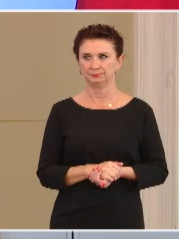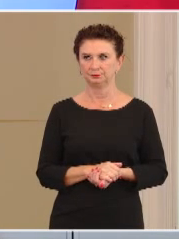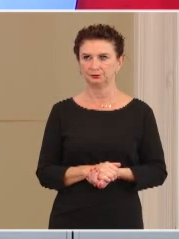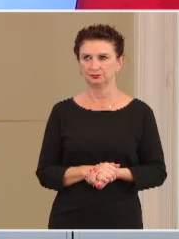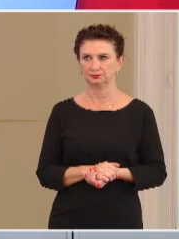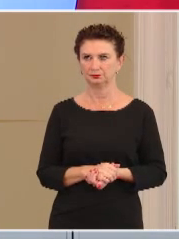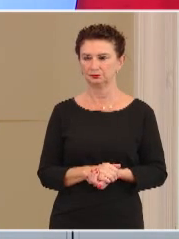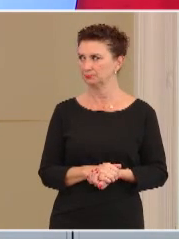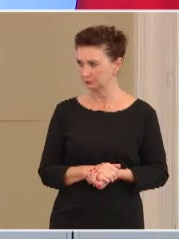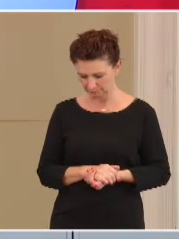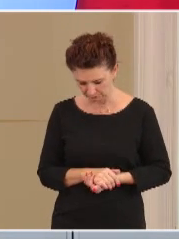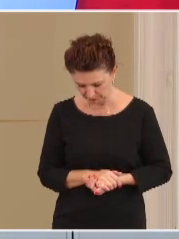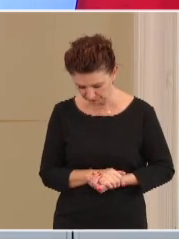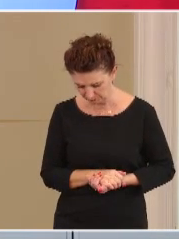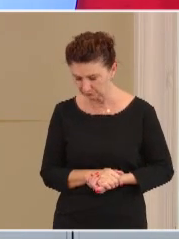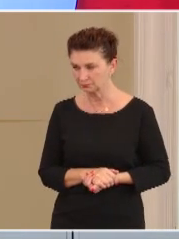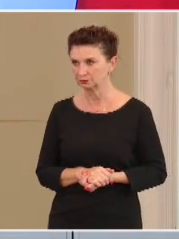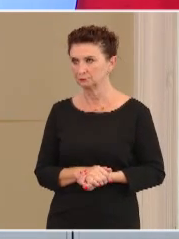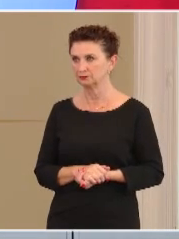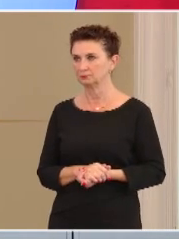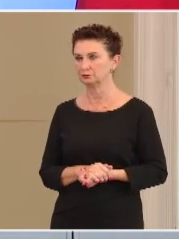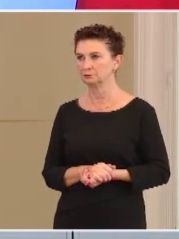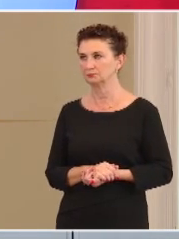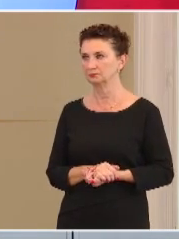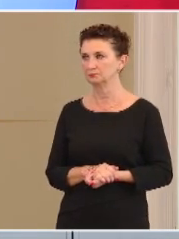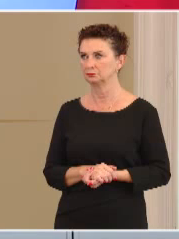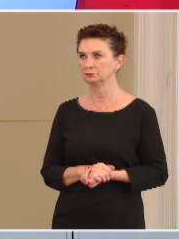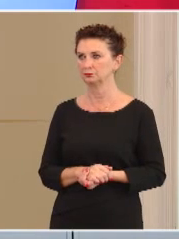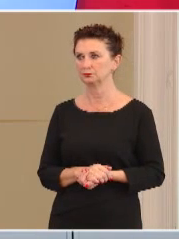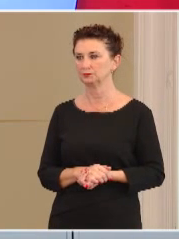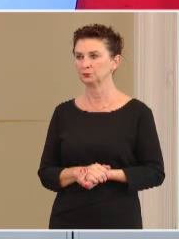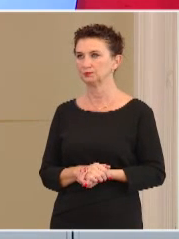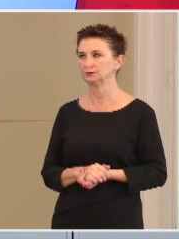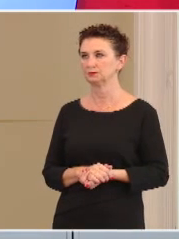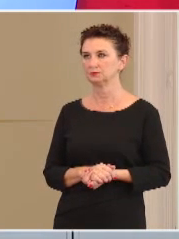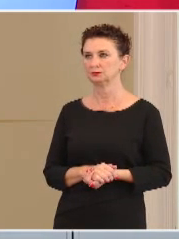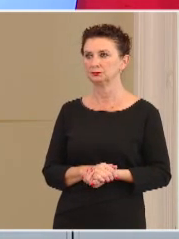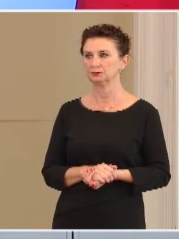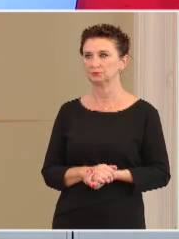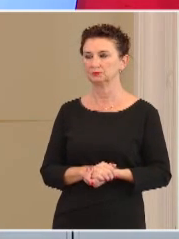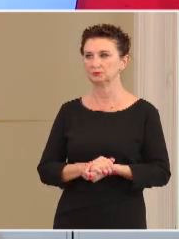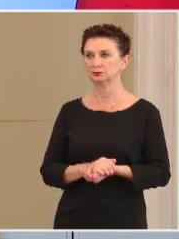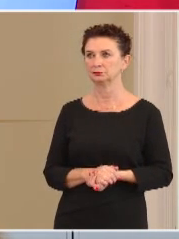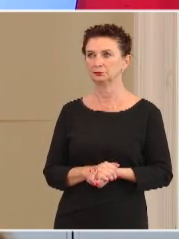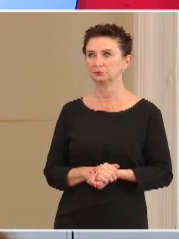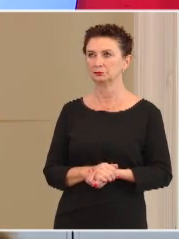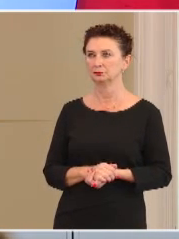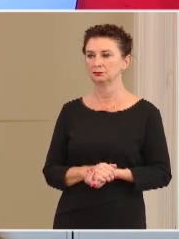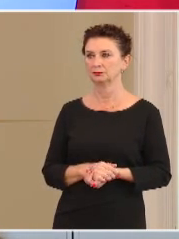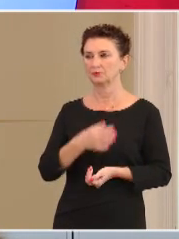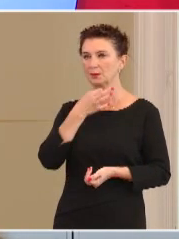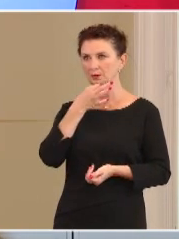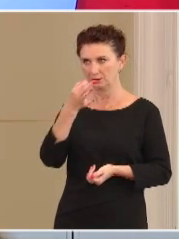Jeśli nie, jest jeszcze. Jeszcze RM. To pani redaktor, proszę bardzo. Informacyjna Agencja Radiowa. Panie